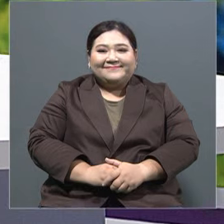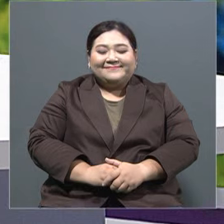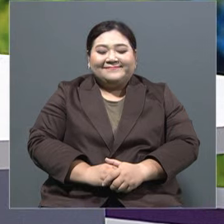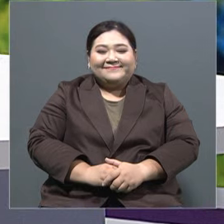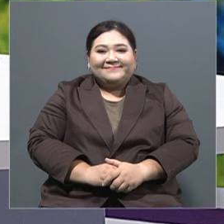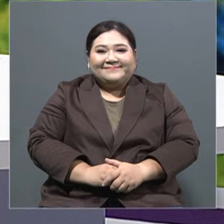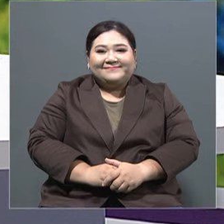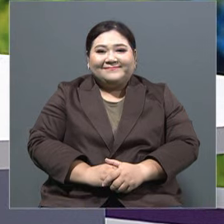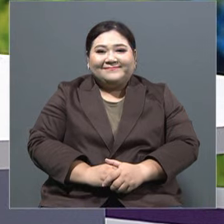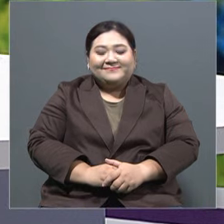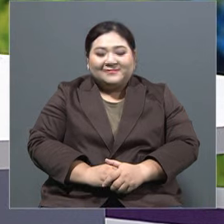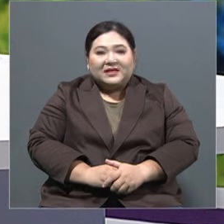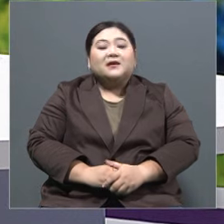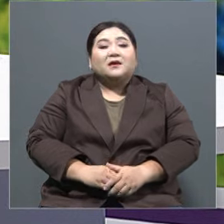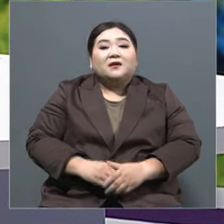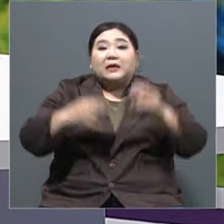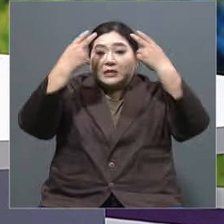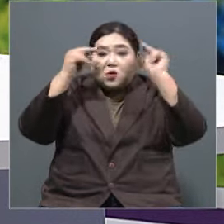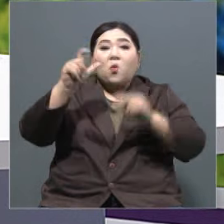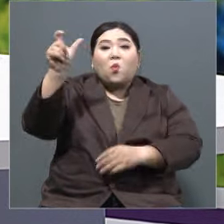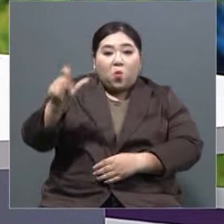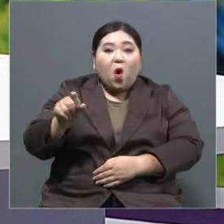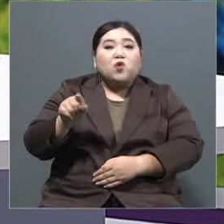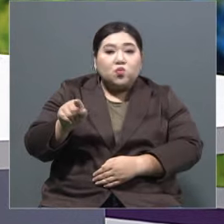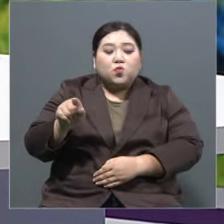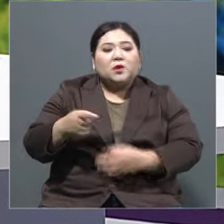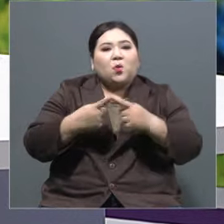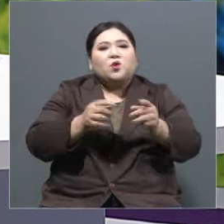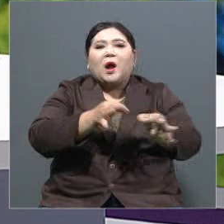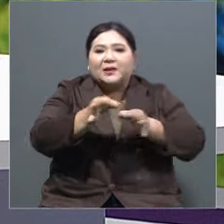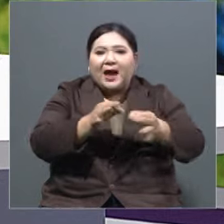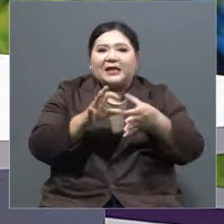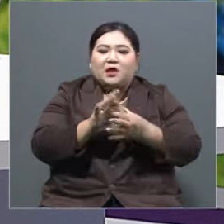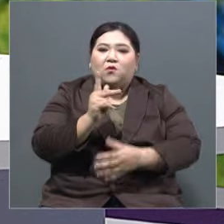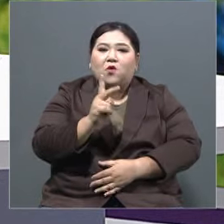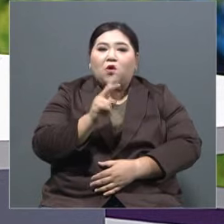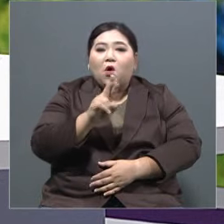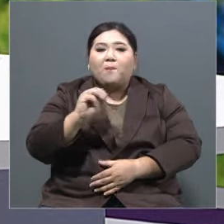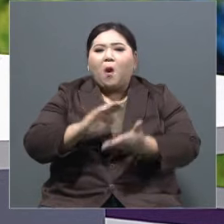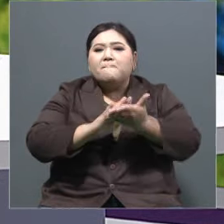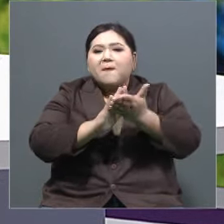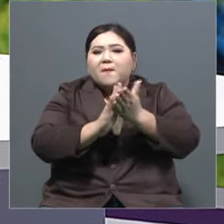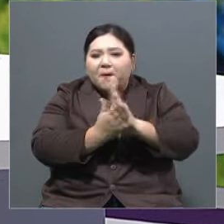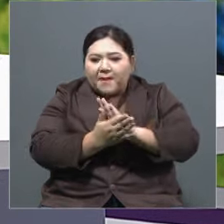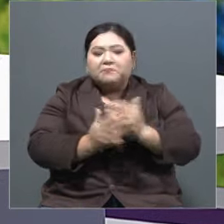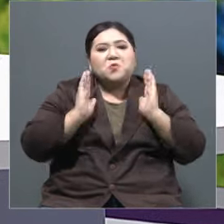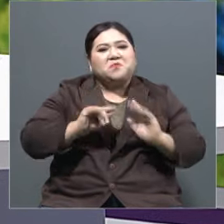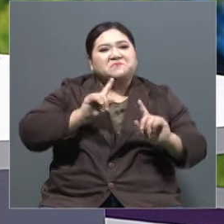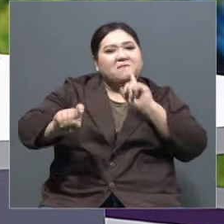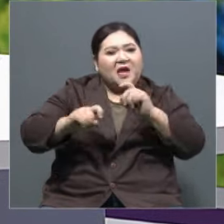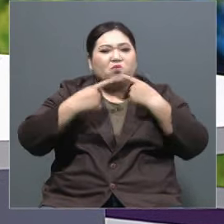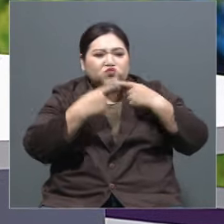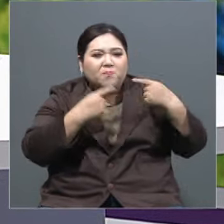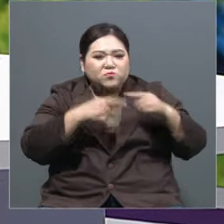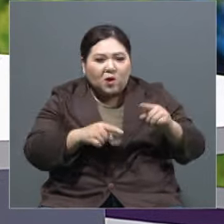แม้ว่าจะอยู่อิตาลีแต่นายกรัฐมนตรียังต้องพูดถึงเรื่องของการปรับครม.ครั้งที่ผ่านมาแม้ว่าจะผ่านมาหลายวันนะแต่ก็มีเสียงวิพากษ์วิจารณ์คัดค้านการ